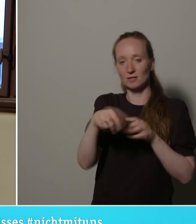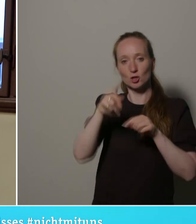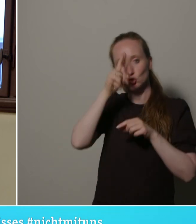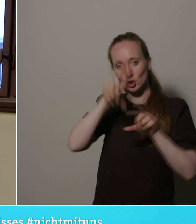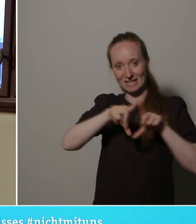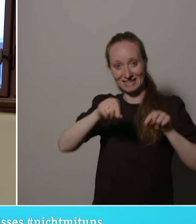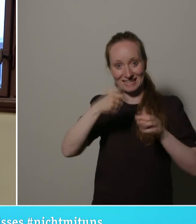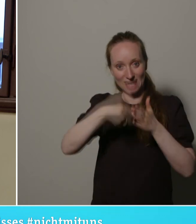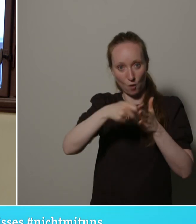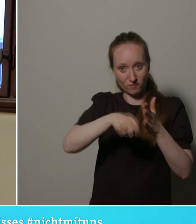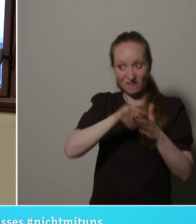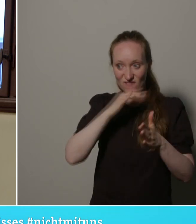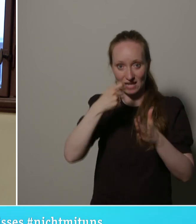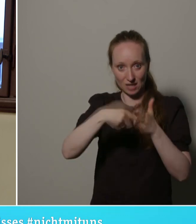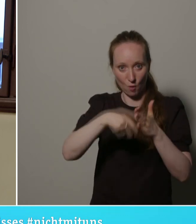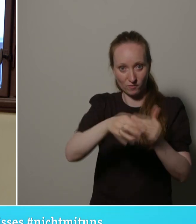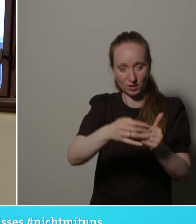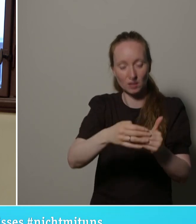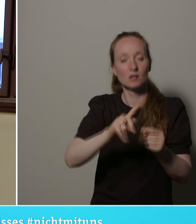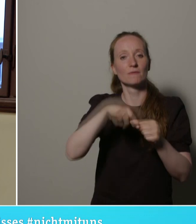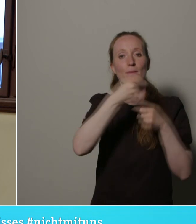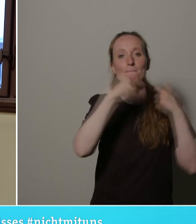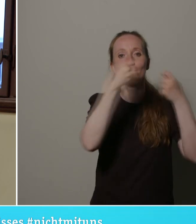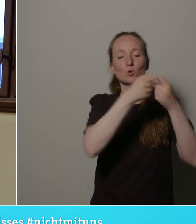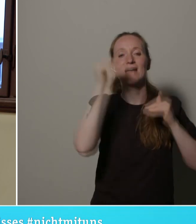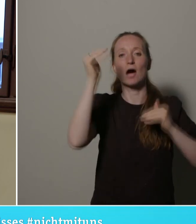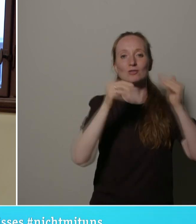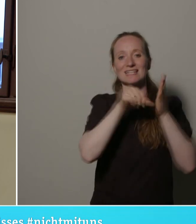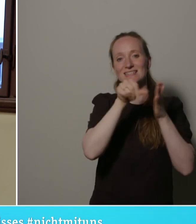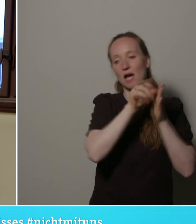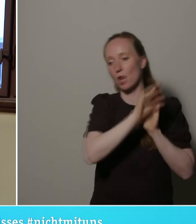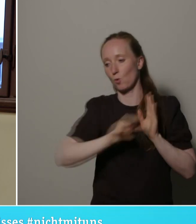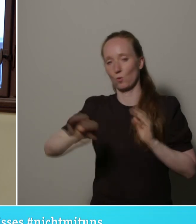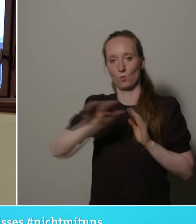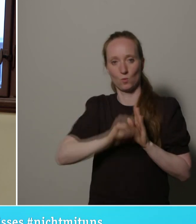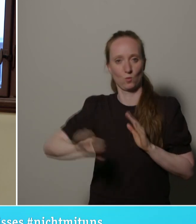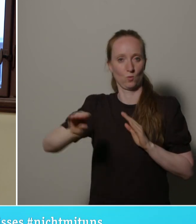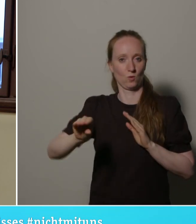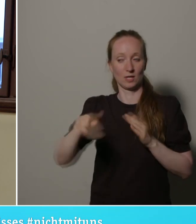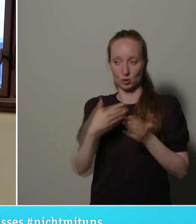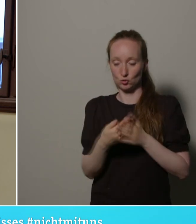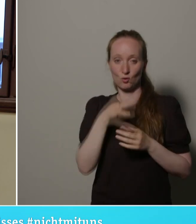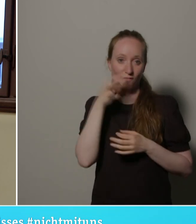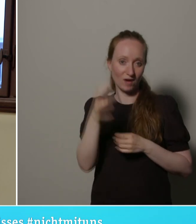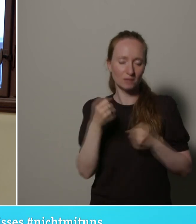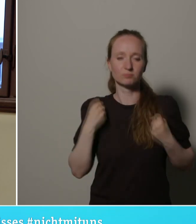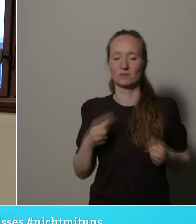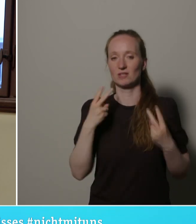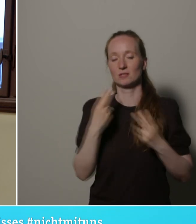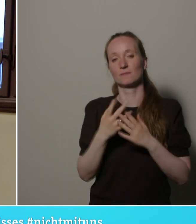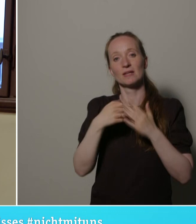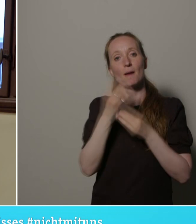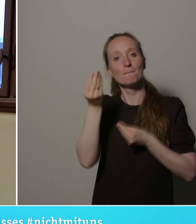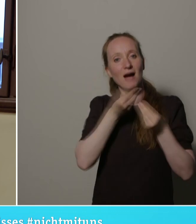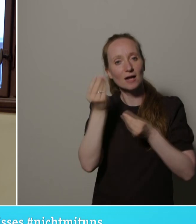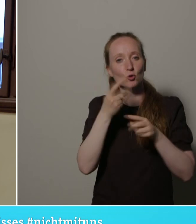gesagt, das ist eine wichtige Frage, aber diese Frage kann halt nur im VMT beraten werden, im VMT einstimmig